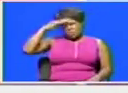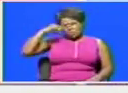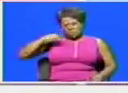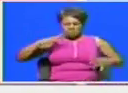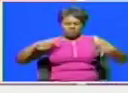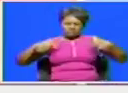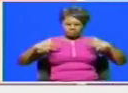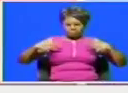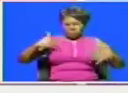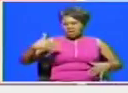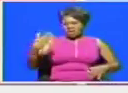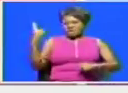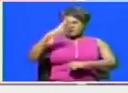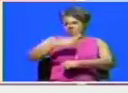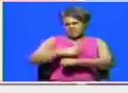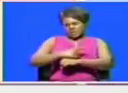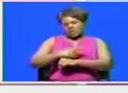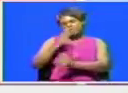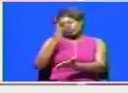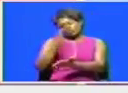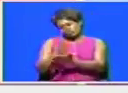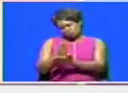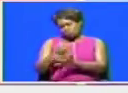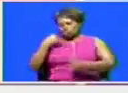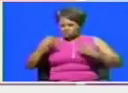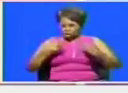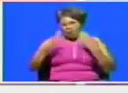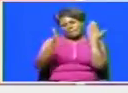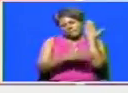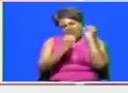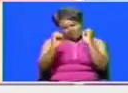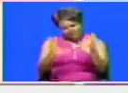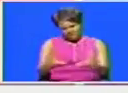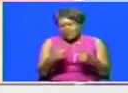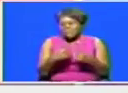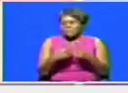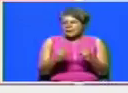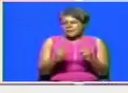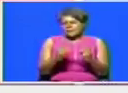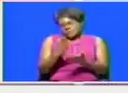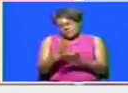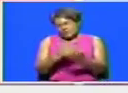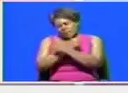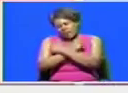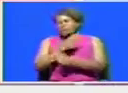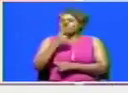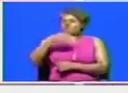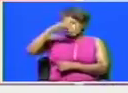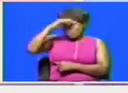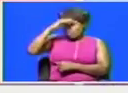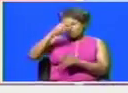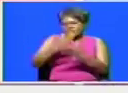unafaa kufanywa kila siku. Ndio kuwa na starehe si mbaya, kila mtu ako na starehe zake. Kuna yule anapenda pombe, kuna yule anapenda sigara, kuna yule,